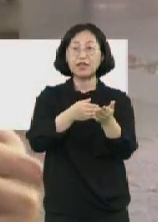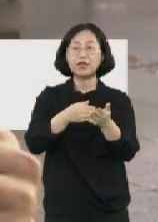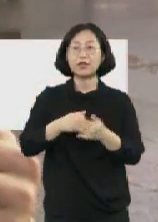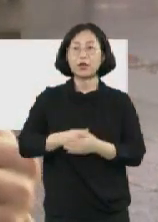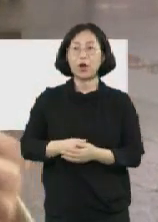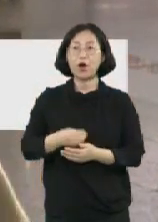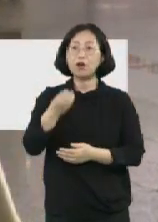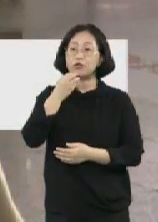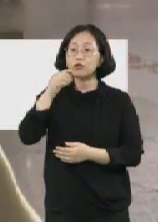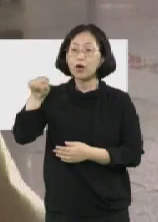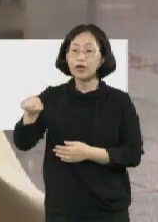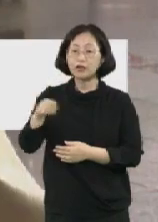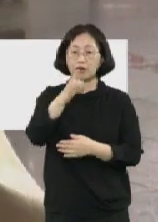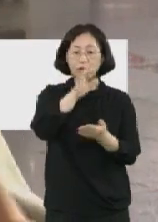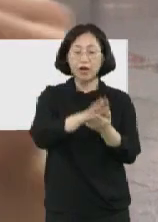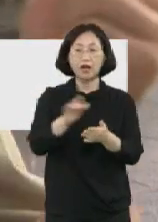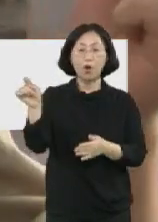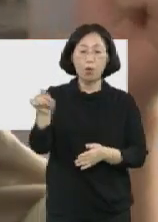때는 환승이 안 되고